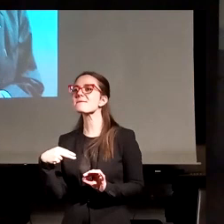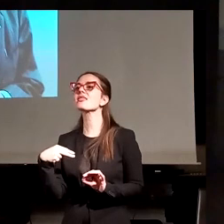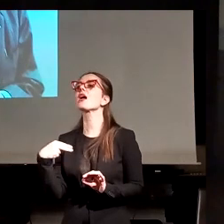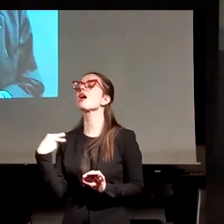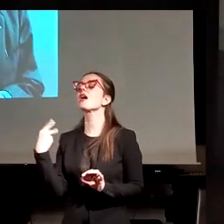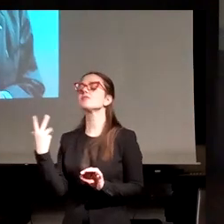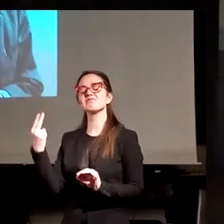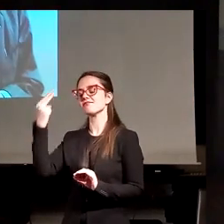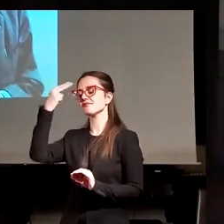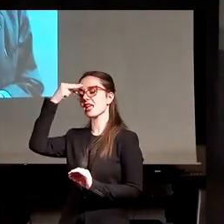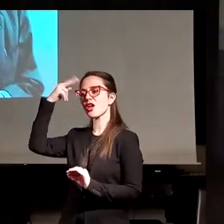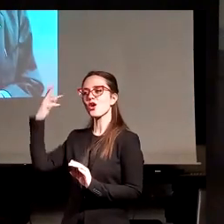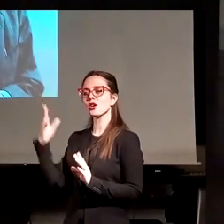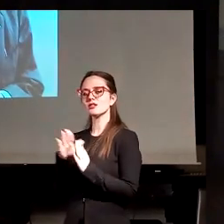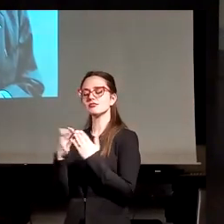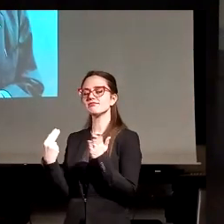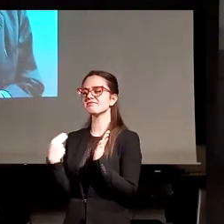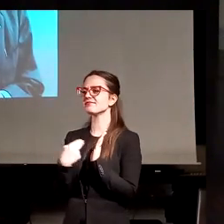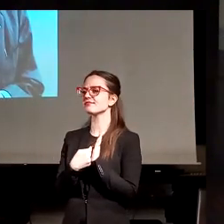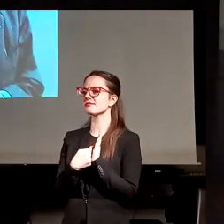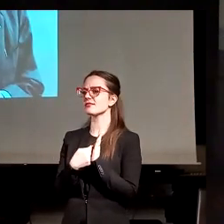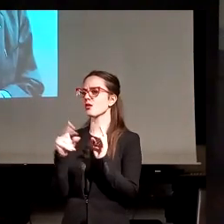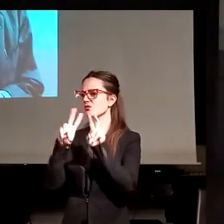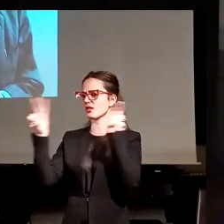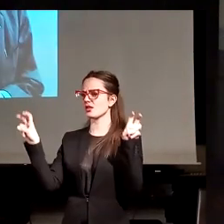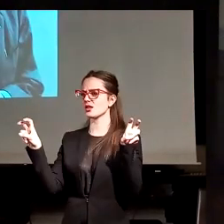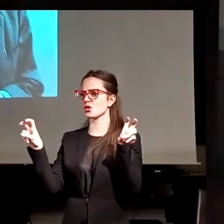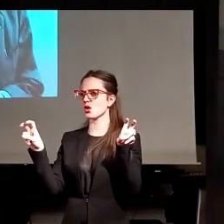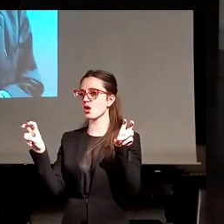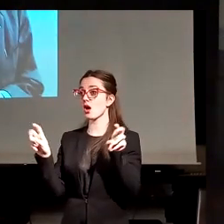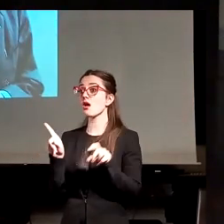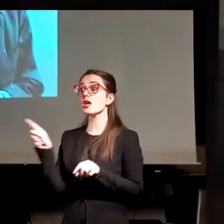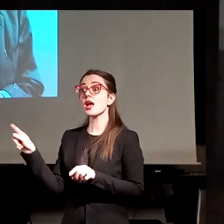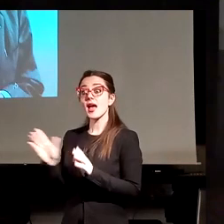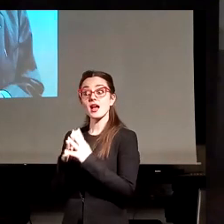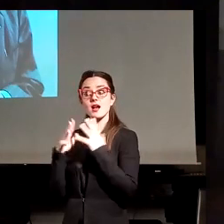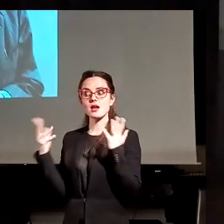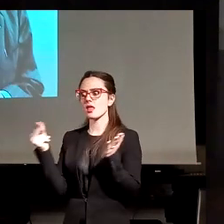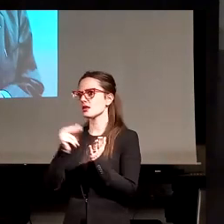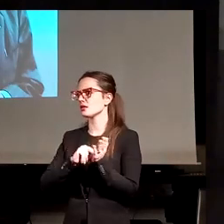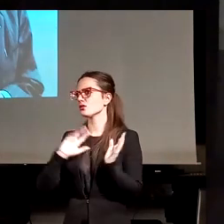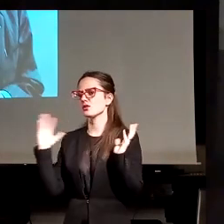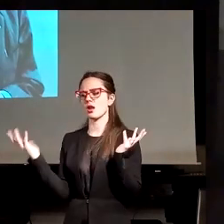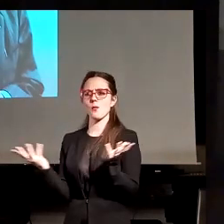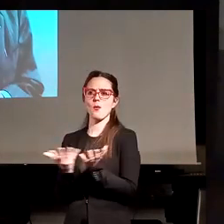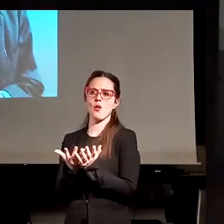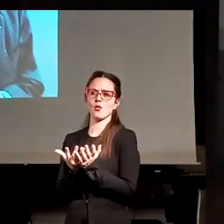ricordo poi un titolo di un articolo su l'espresso che diceva il più grande scrittore del mondo lui ha avuto